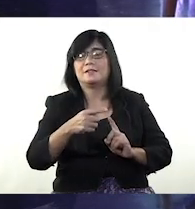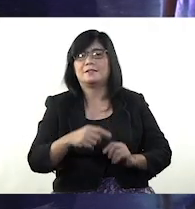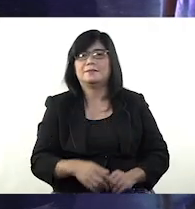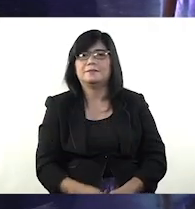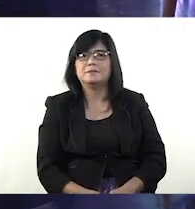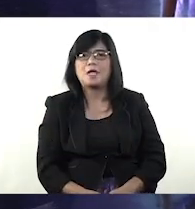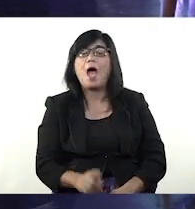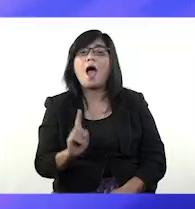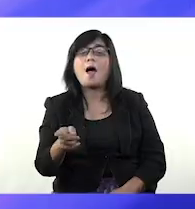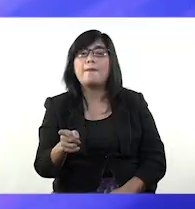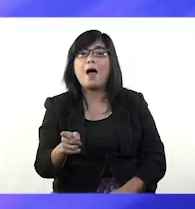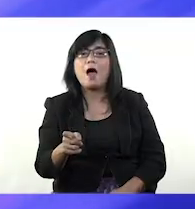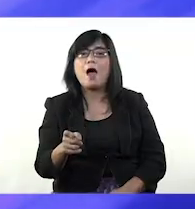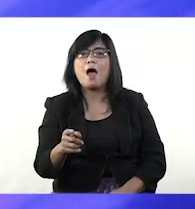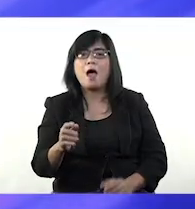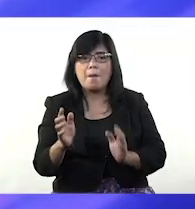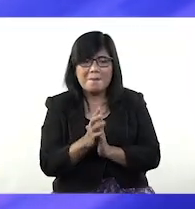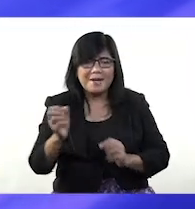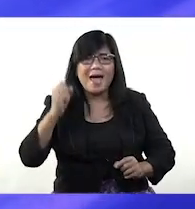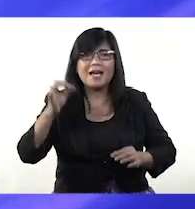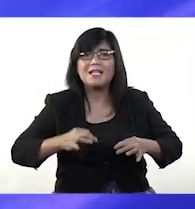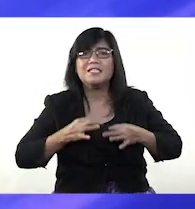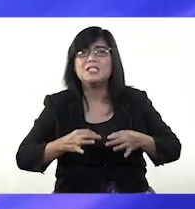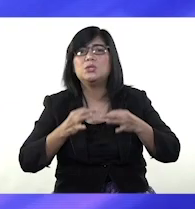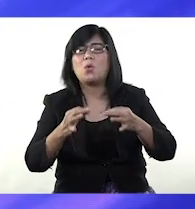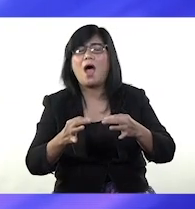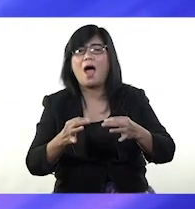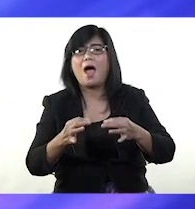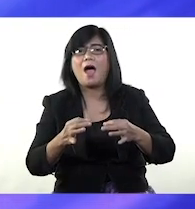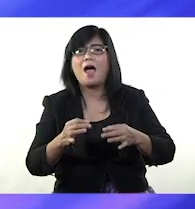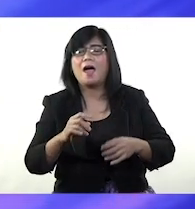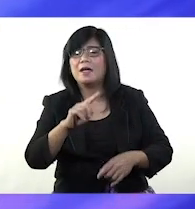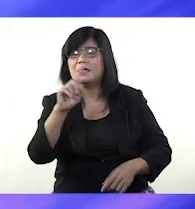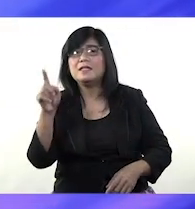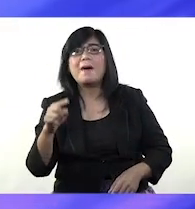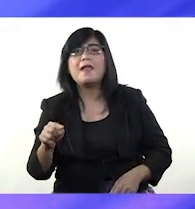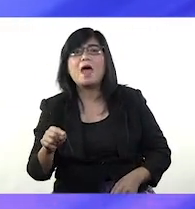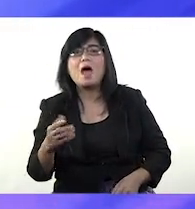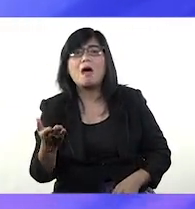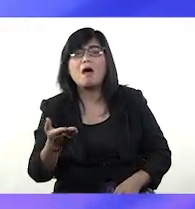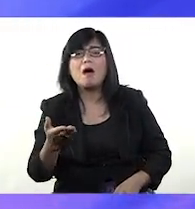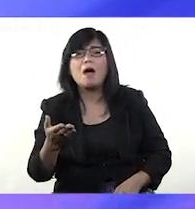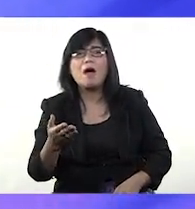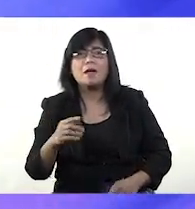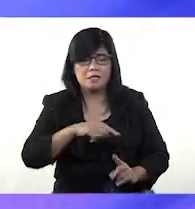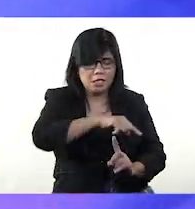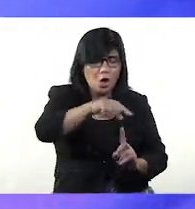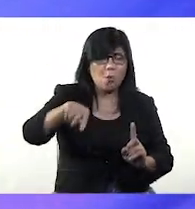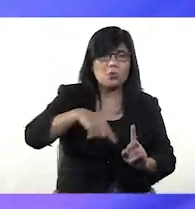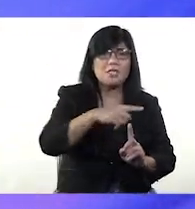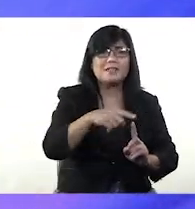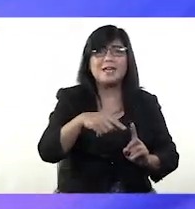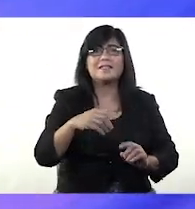Hai Apa tugas kita menenangkan jiwa pertanyaan saya jiwanya lebih mana Hai dikomunitas kita